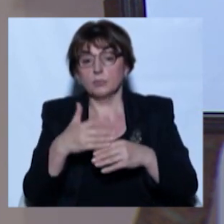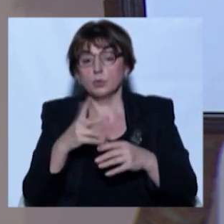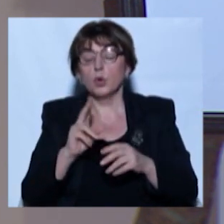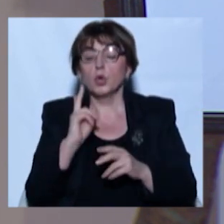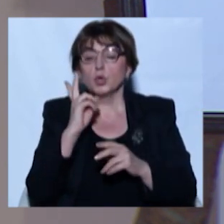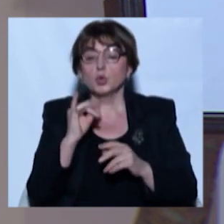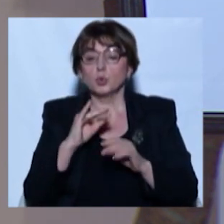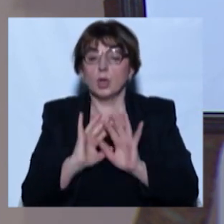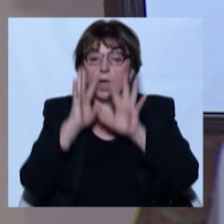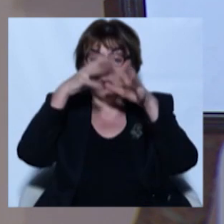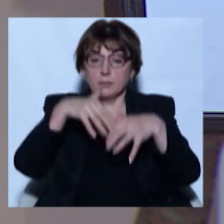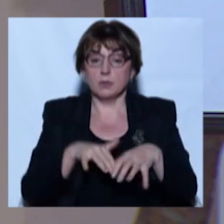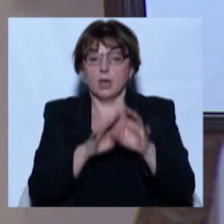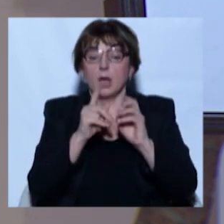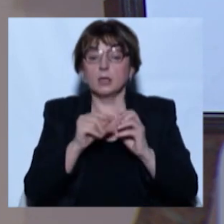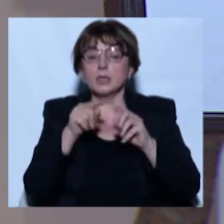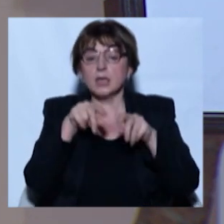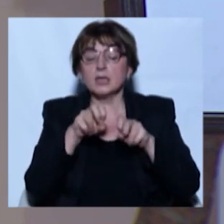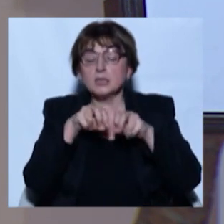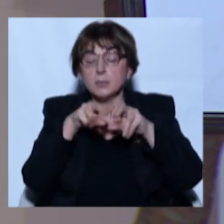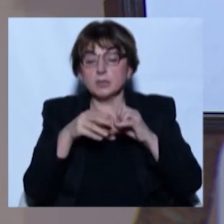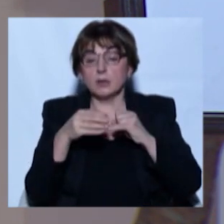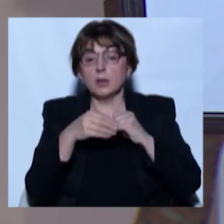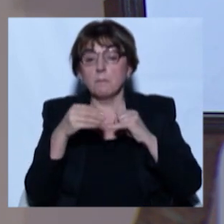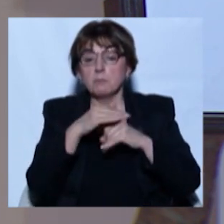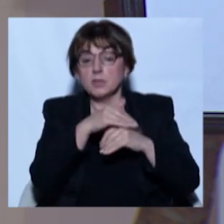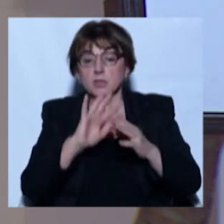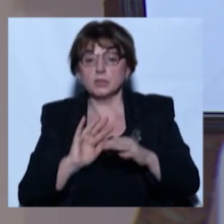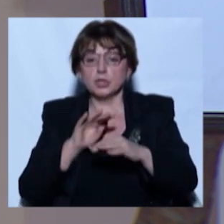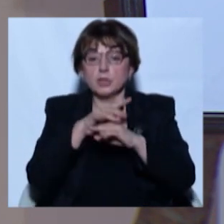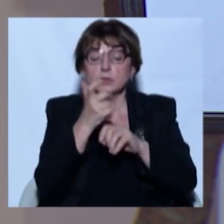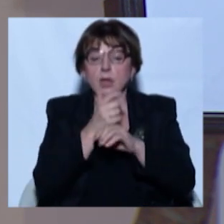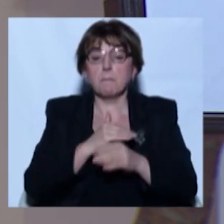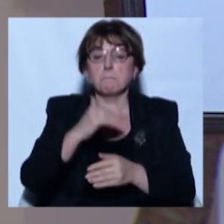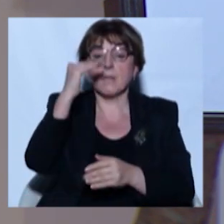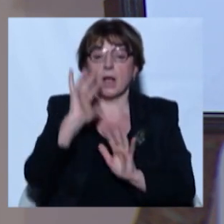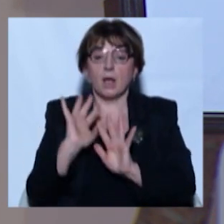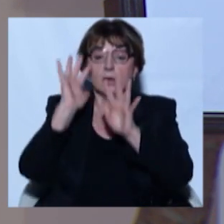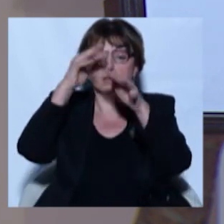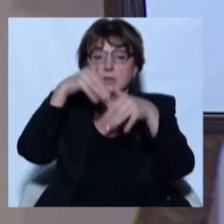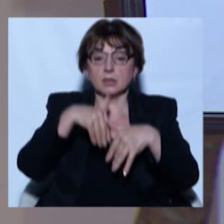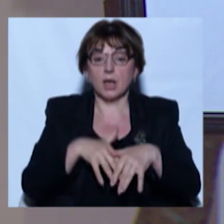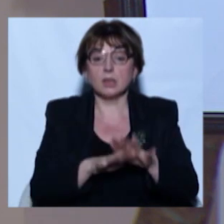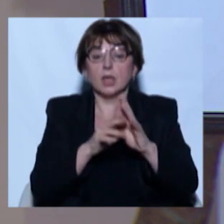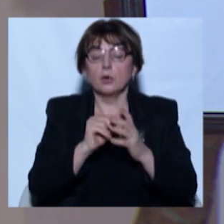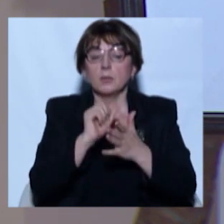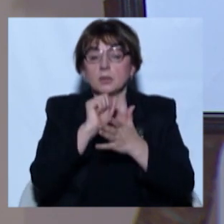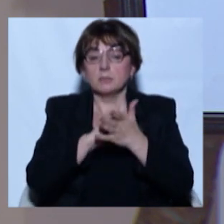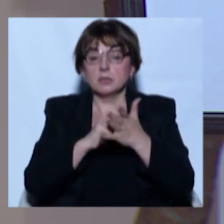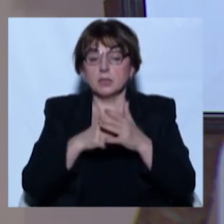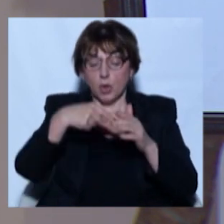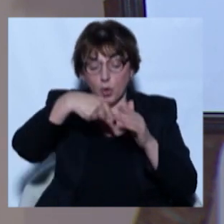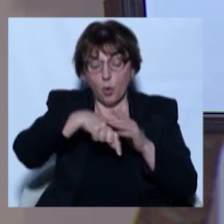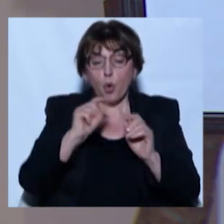ცუნამი არის ხმელეთზე შემოჭრილი წყლის ძალიან მაღალი ტალღა, რომელიც გამოწვეული არის ოკეანის